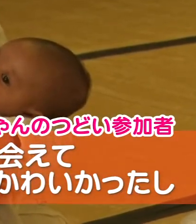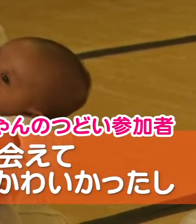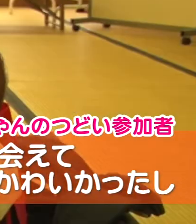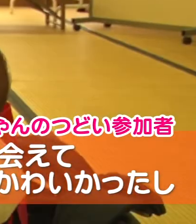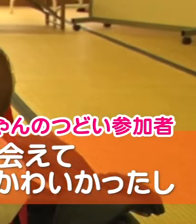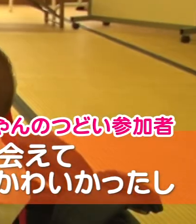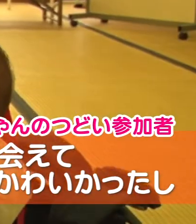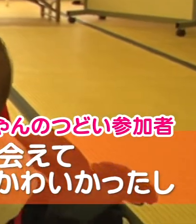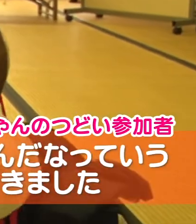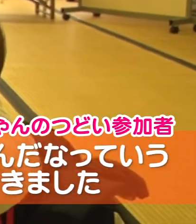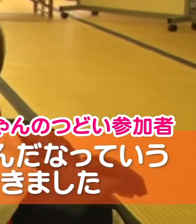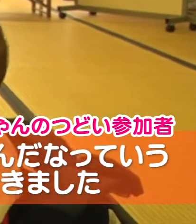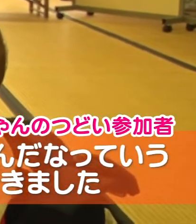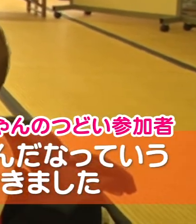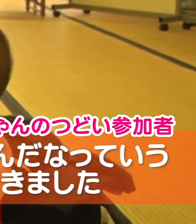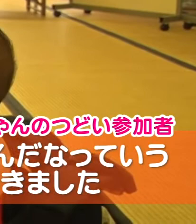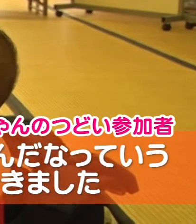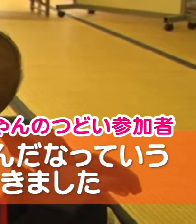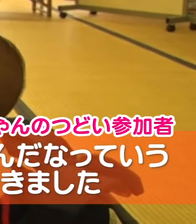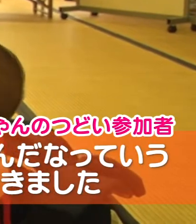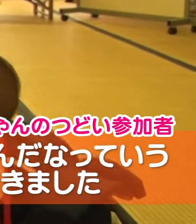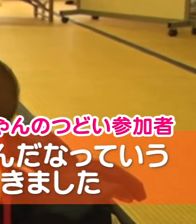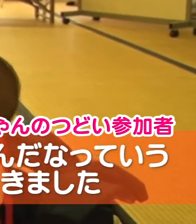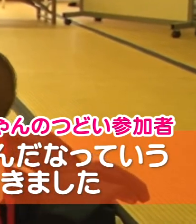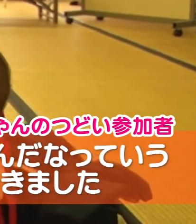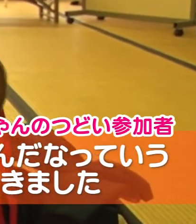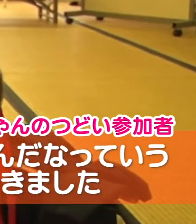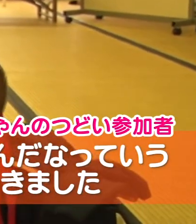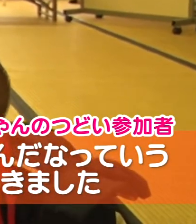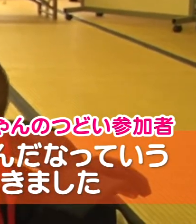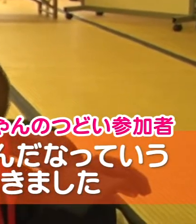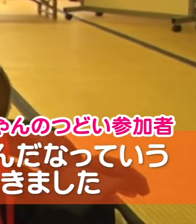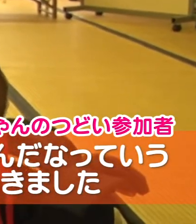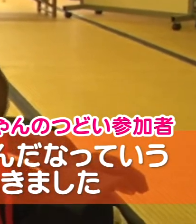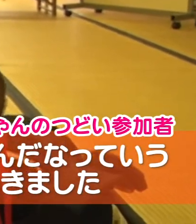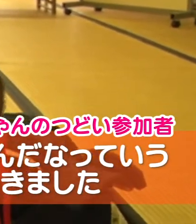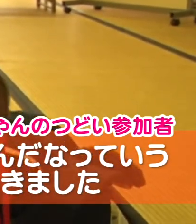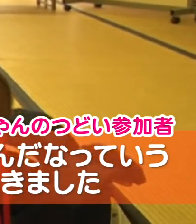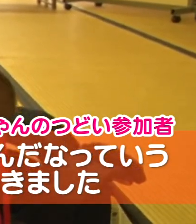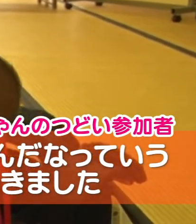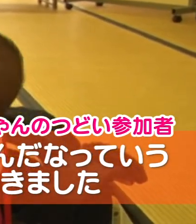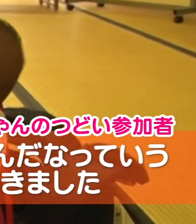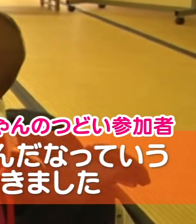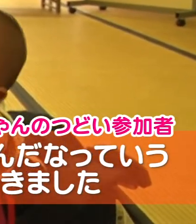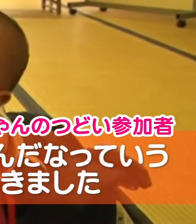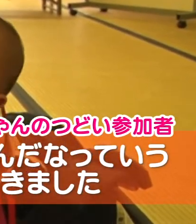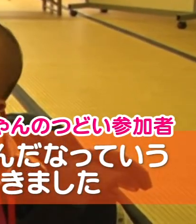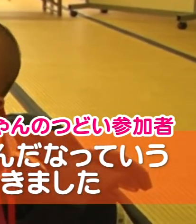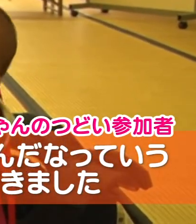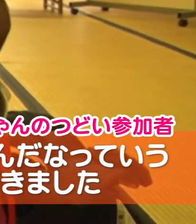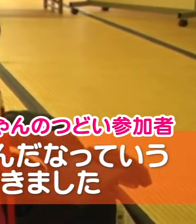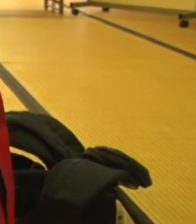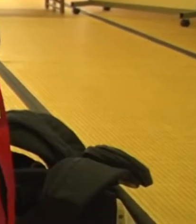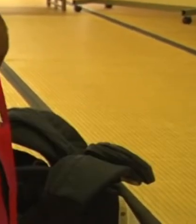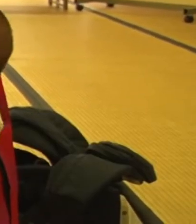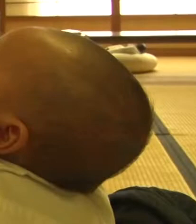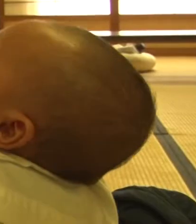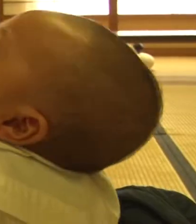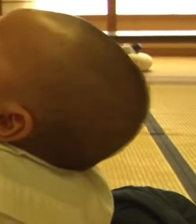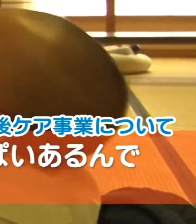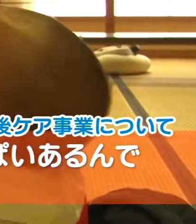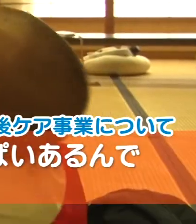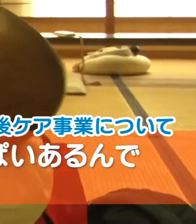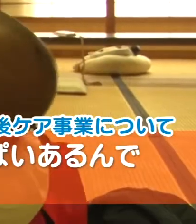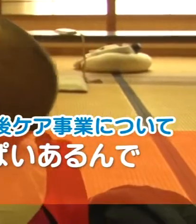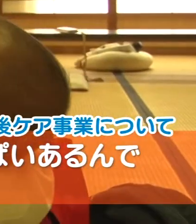ったし、なんかみんな同じような悩みを持ってるんだなっていうのが分かったので、すごい 安心できました、ま